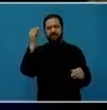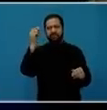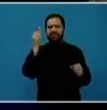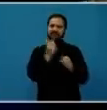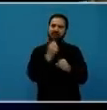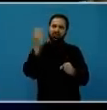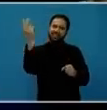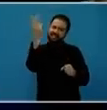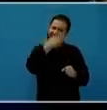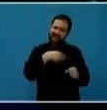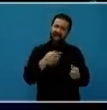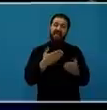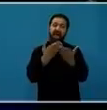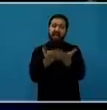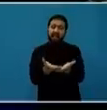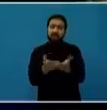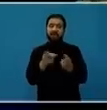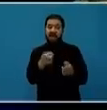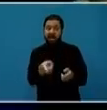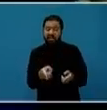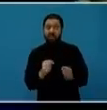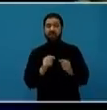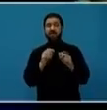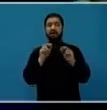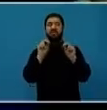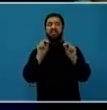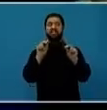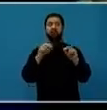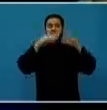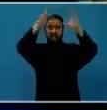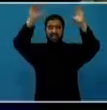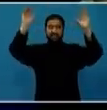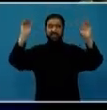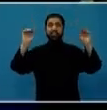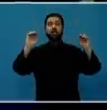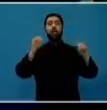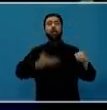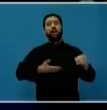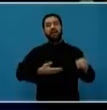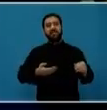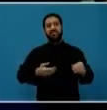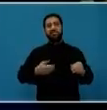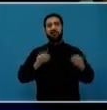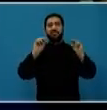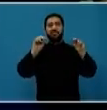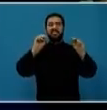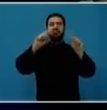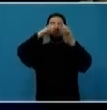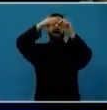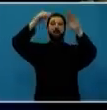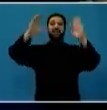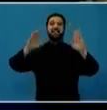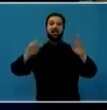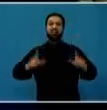învățătura Mântuitorului, dar și învățătura Sfinților Părinți. Bineînțeles că viața noastră este plină de foarte